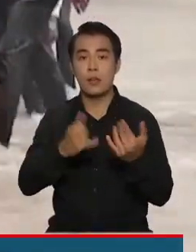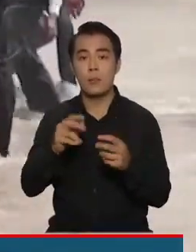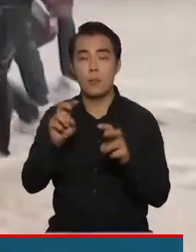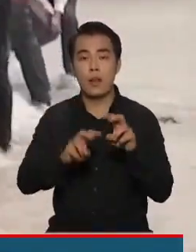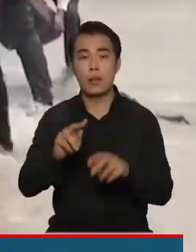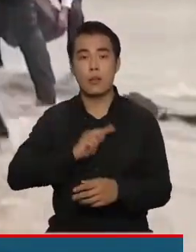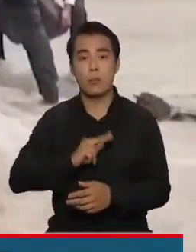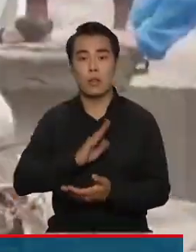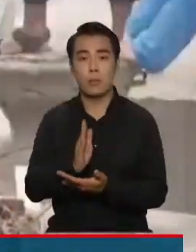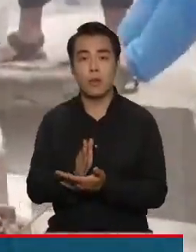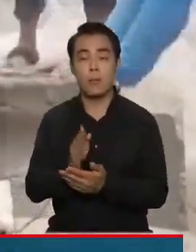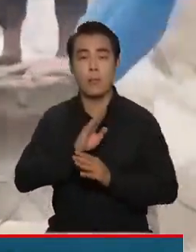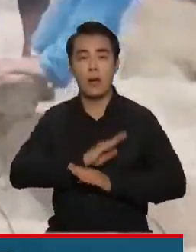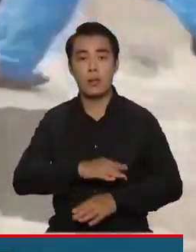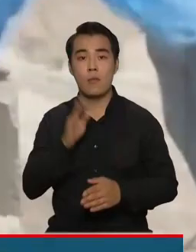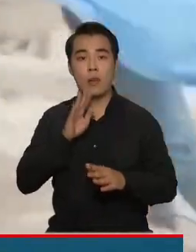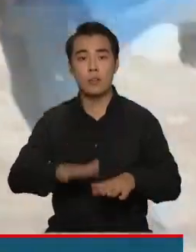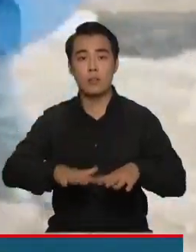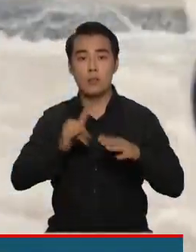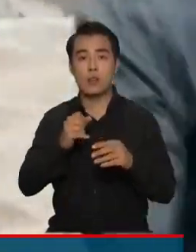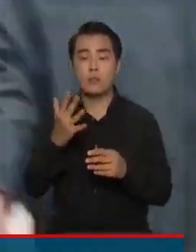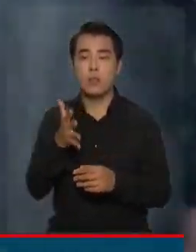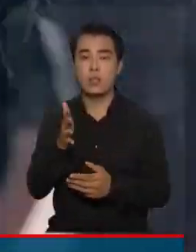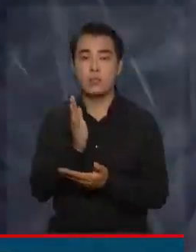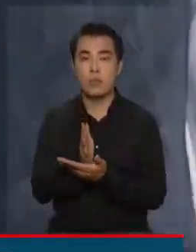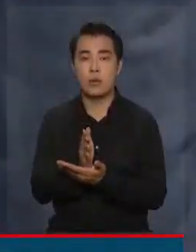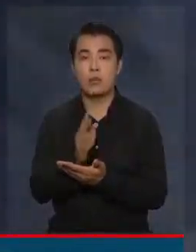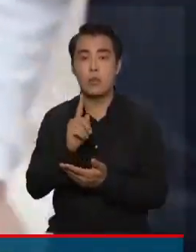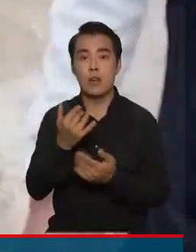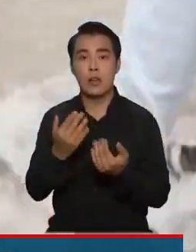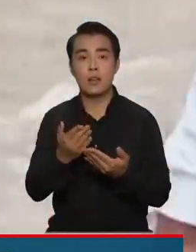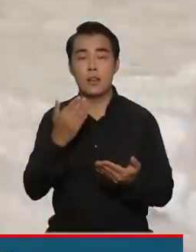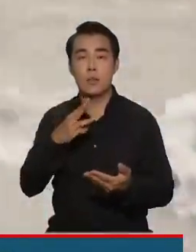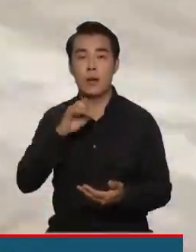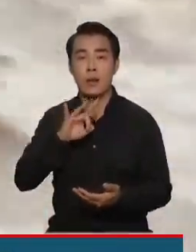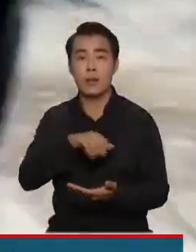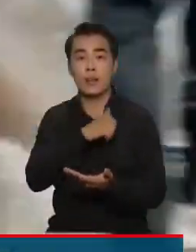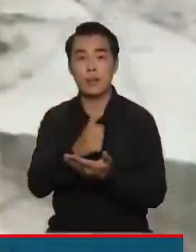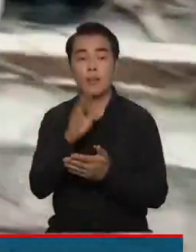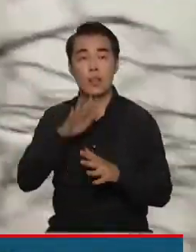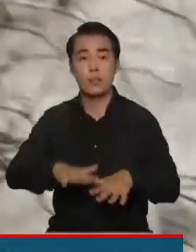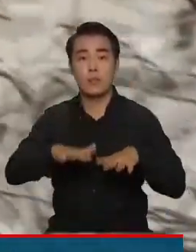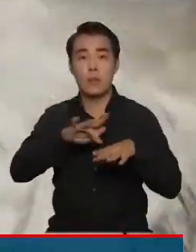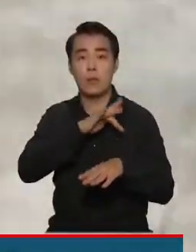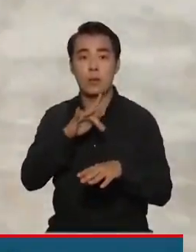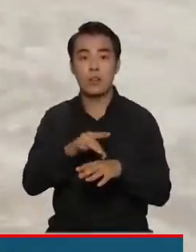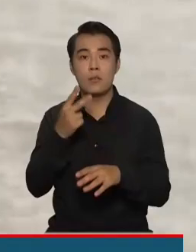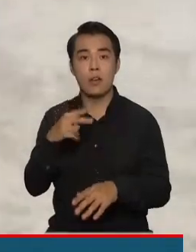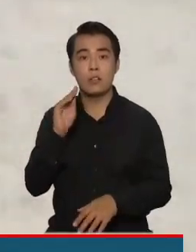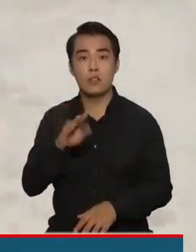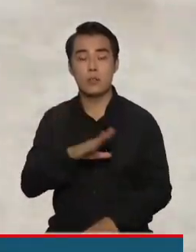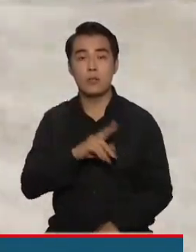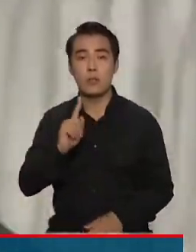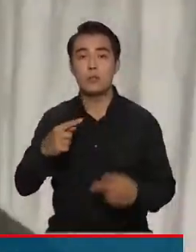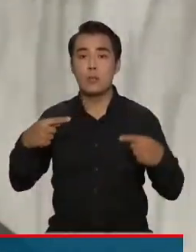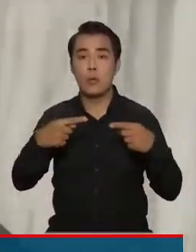поисково-спасательные работы. Погибших в наводнении уже больше 5 тысяч. Однако ранее мэр затопленного города говорил о цифре в 20 тысяч. Но